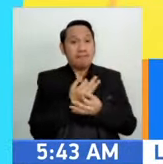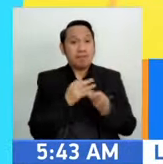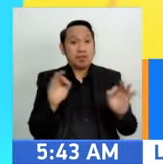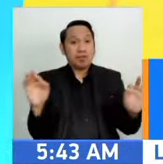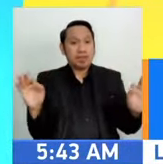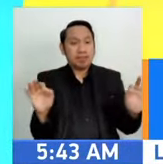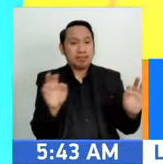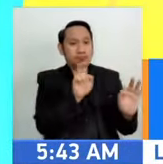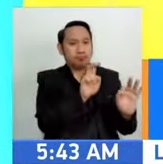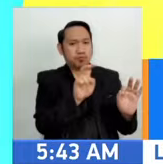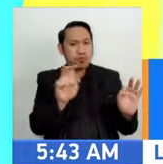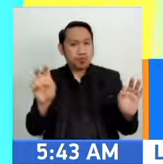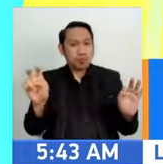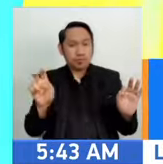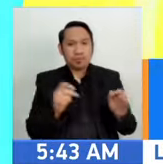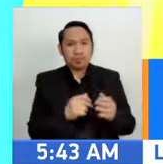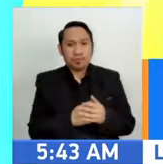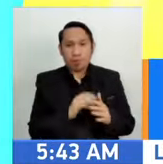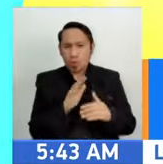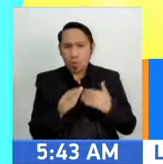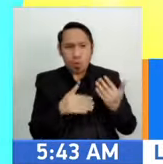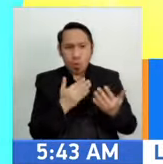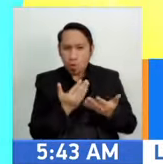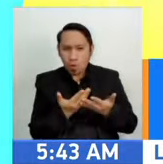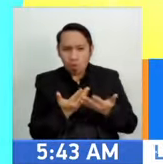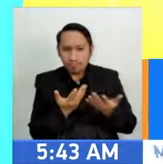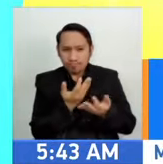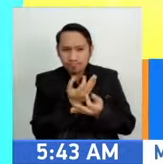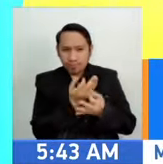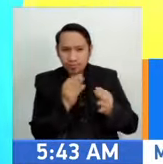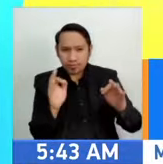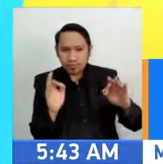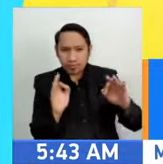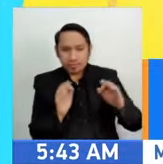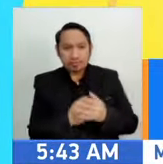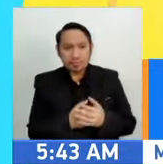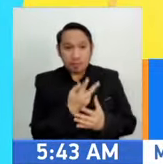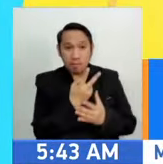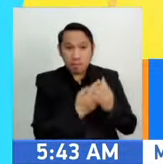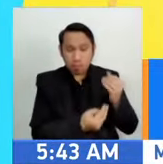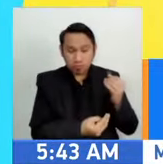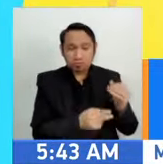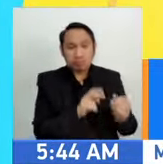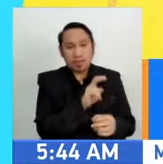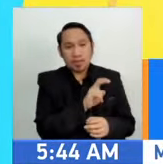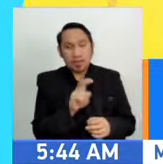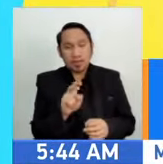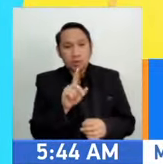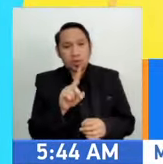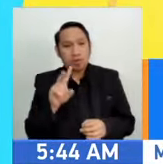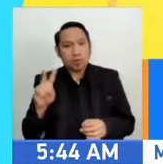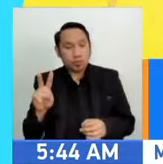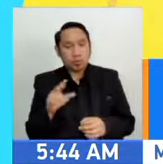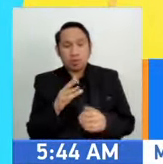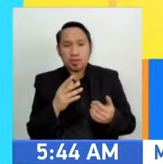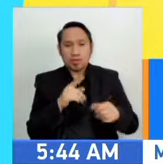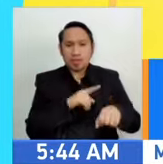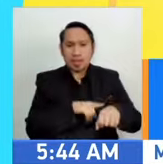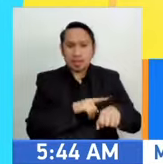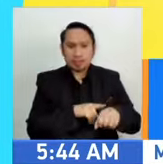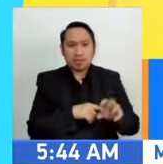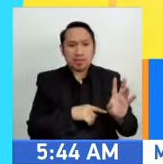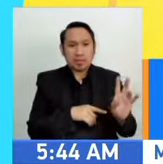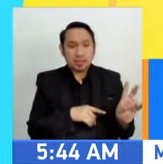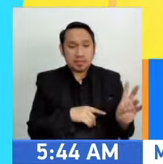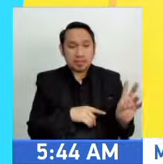ng pasahero ay libreng makasasakay sa dalawang linya ng tren mula 7 a.m. hanggang 9 a.m. at mamaya ulit ng 5